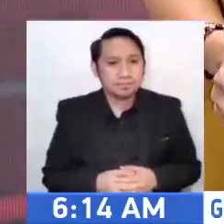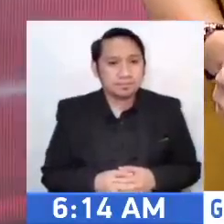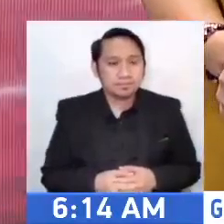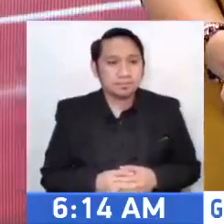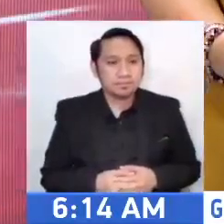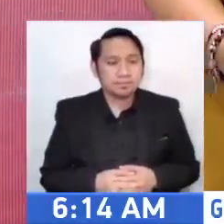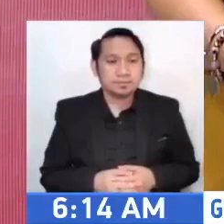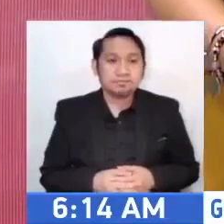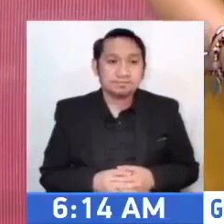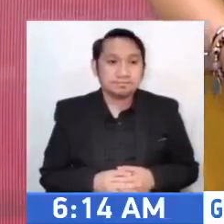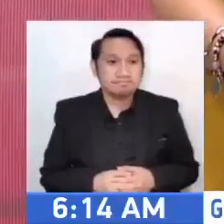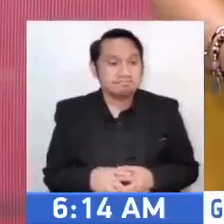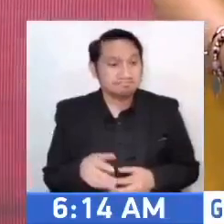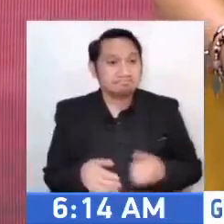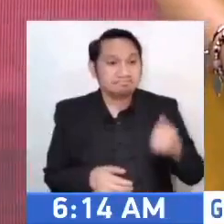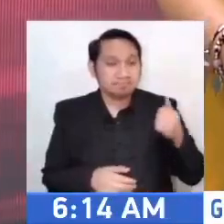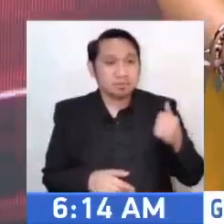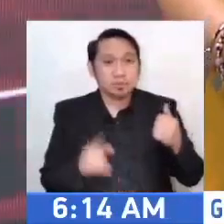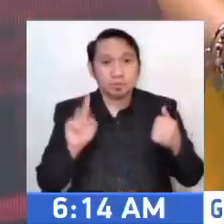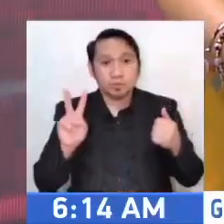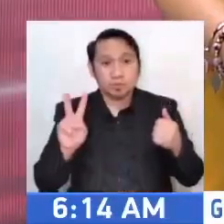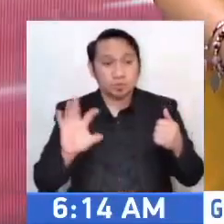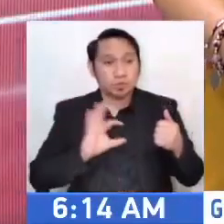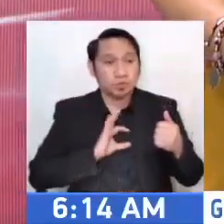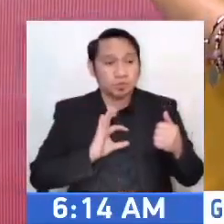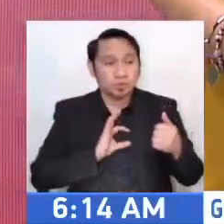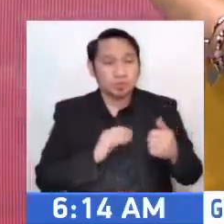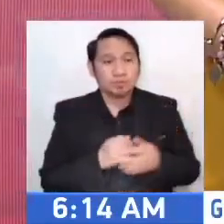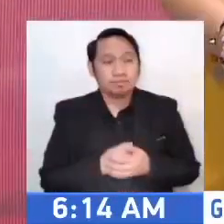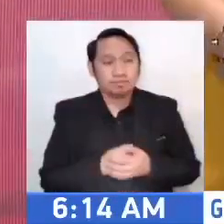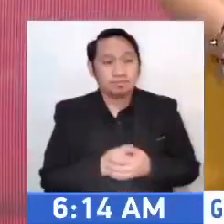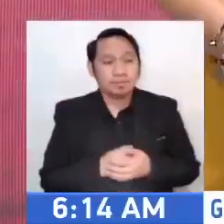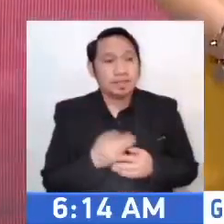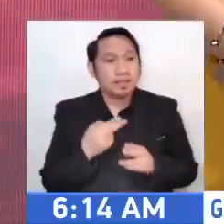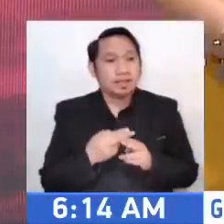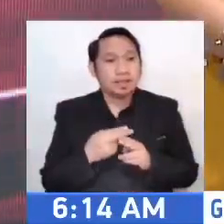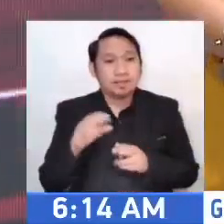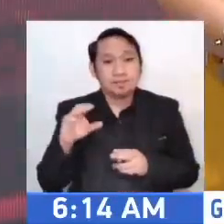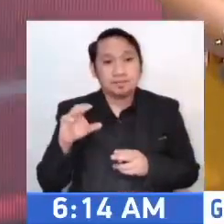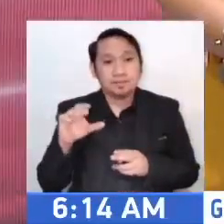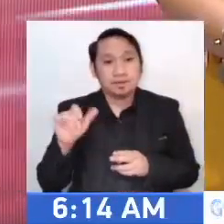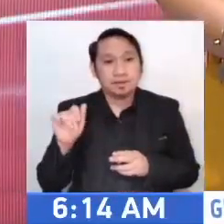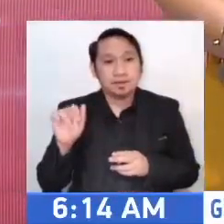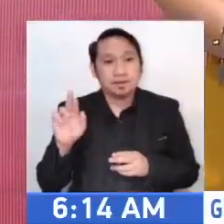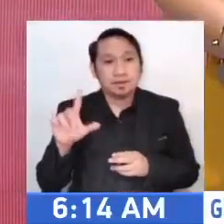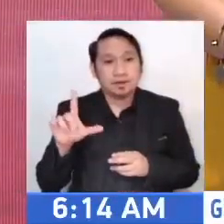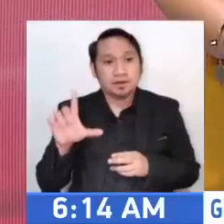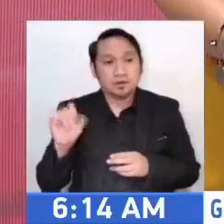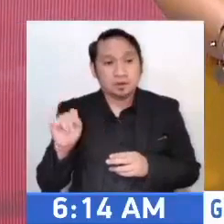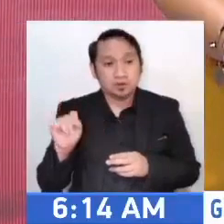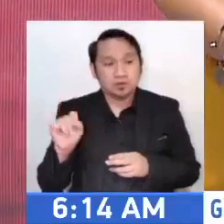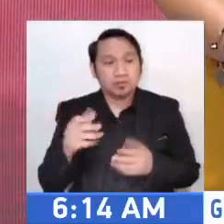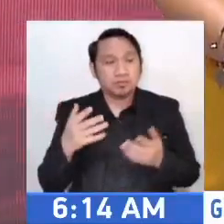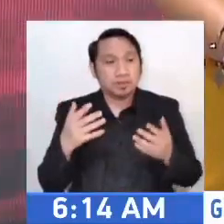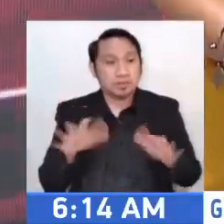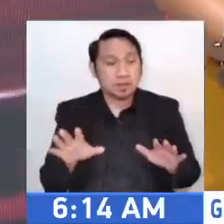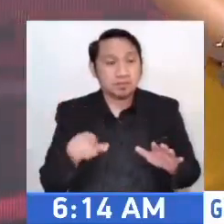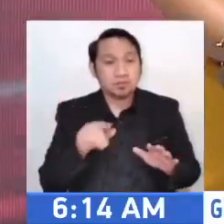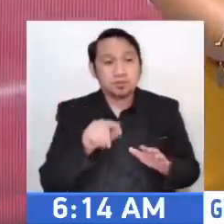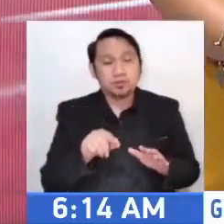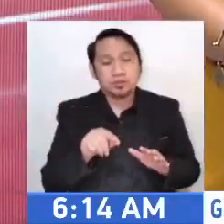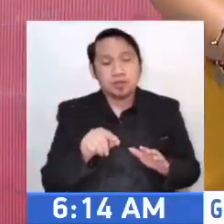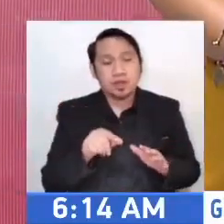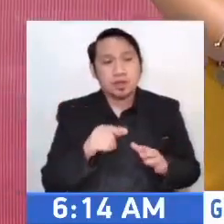Nagwagi ng dalawang medalya ang Pinoy Olympian at gymnast na si Carlos Yulo sa katatapos lang na 2022 World Gymnastics Championships